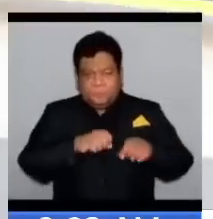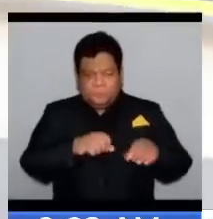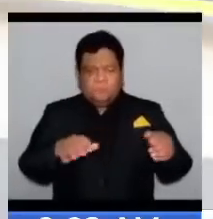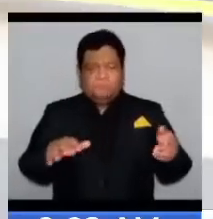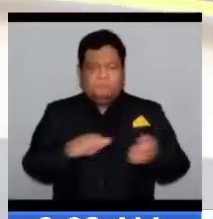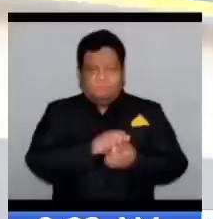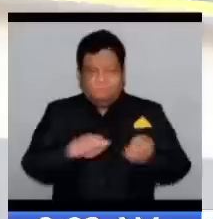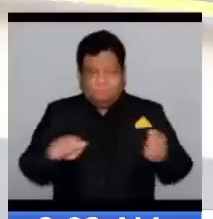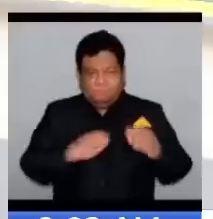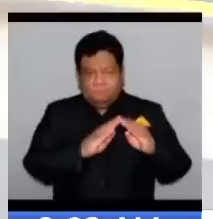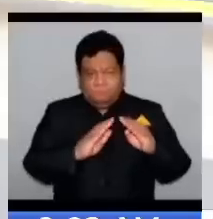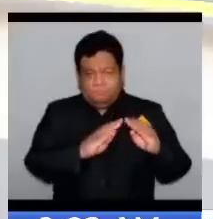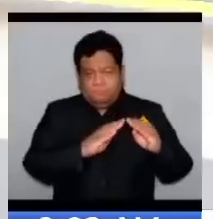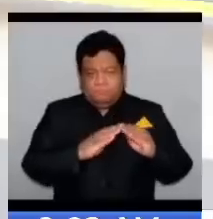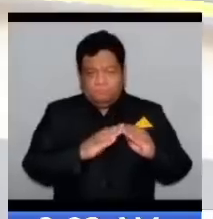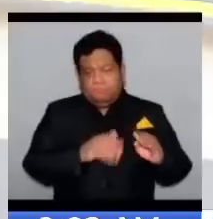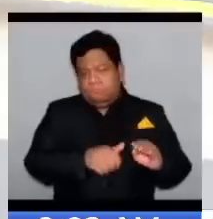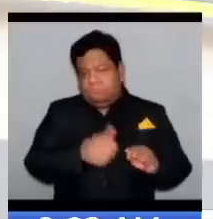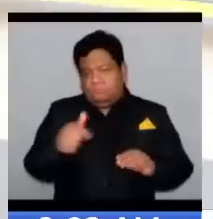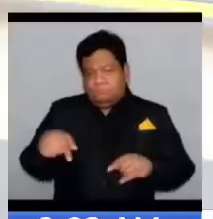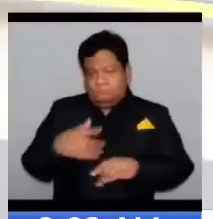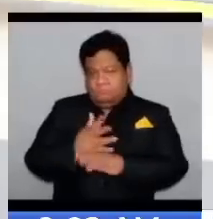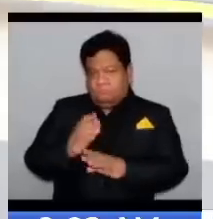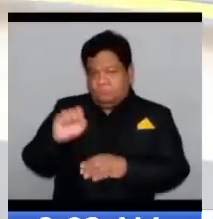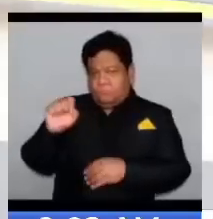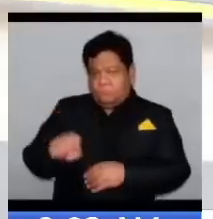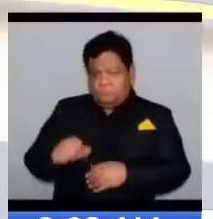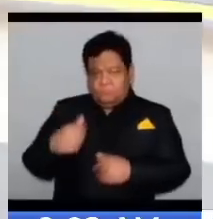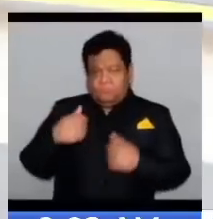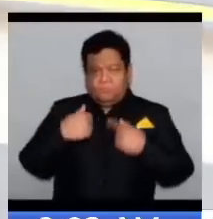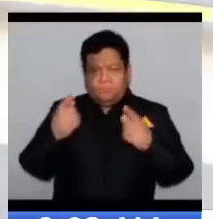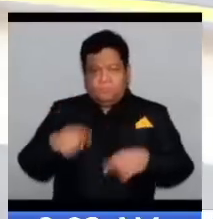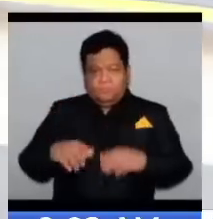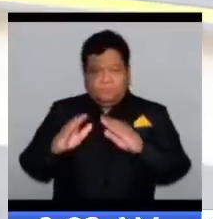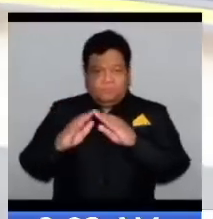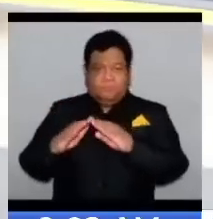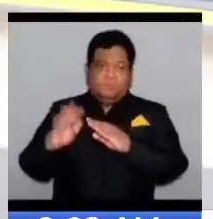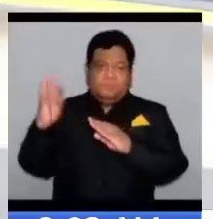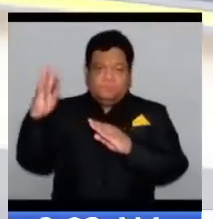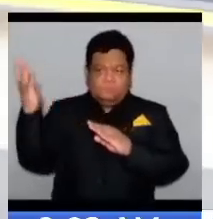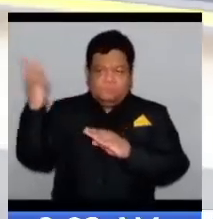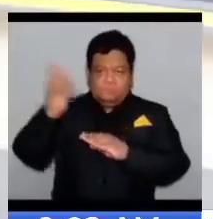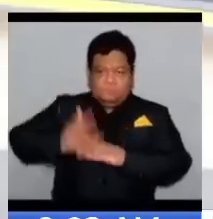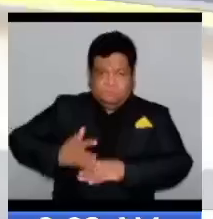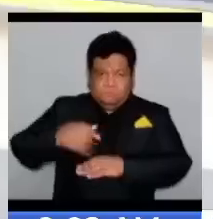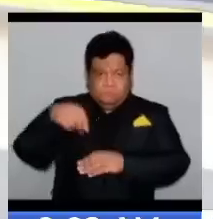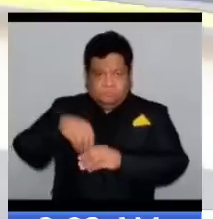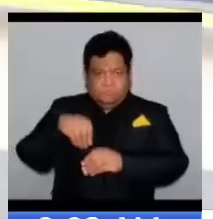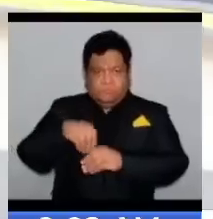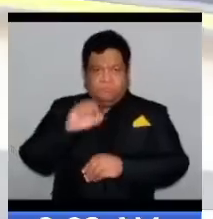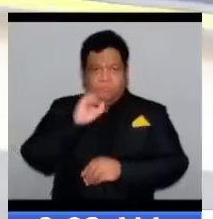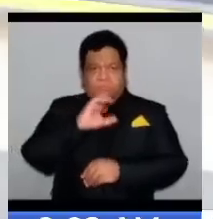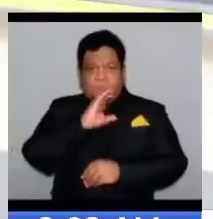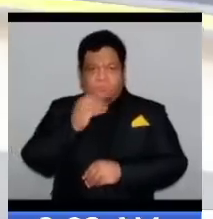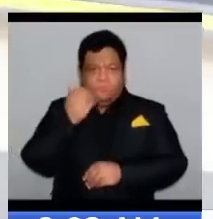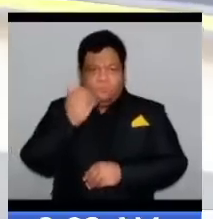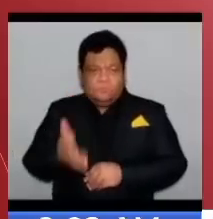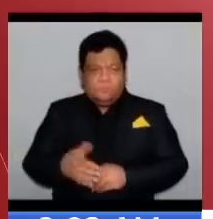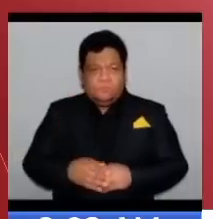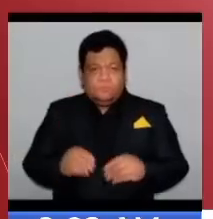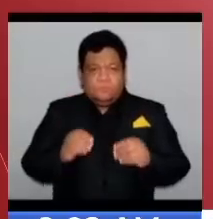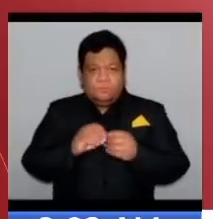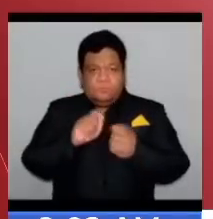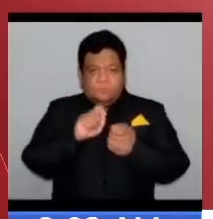del Sur matapos mataganan ng puno. Isang senior citizen ang namatay. At yan ang unang balita ng host ng At Home with